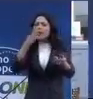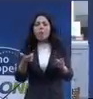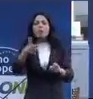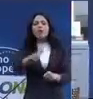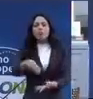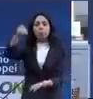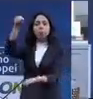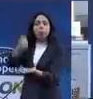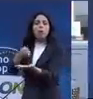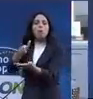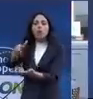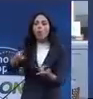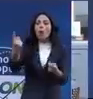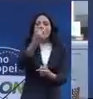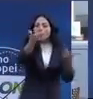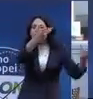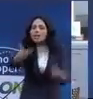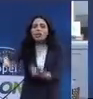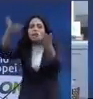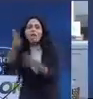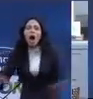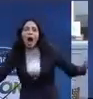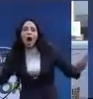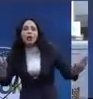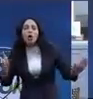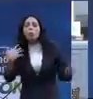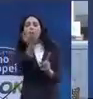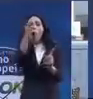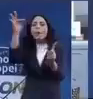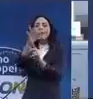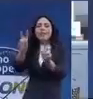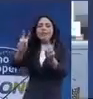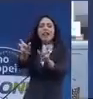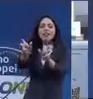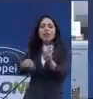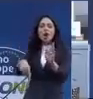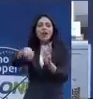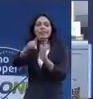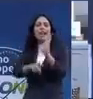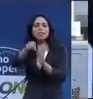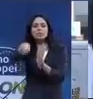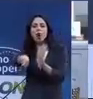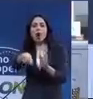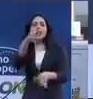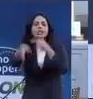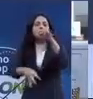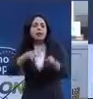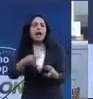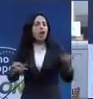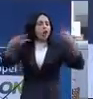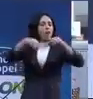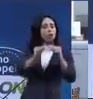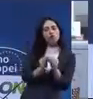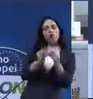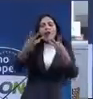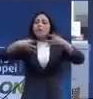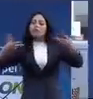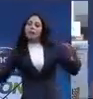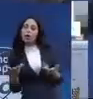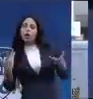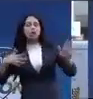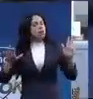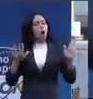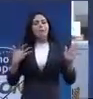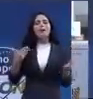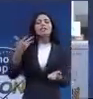lì perché ce lo invitano perché l'obiettivo di quella trasmissione Non è spiegare cosa funziona o non funziona ma spiegare che